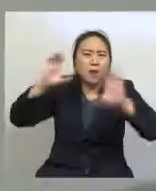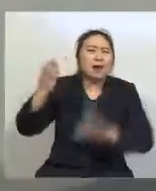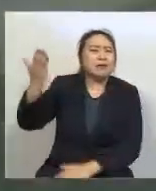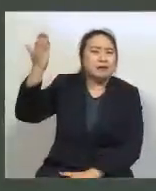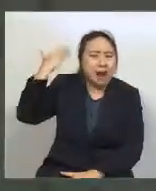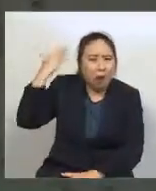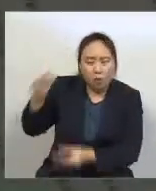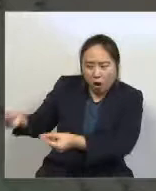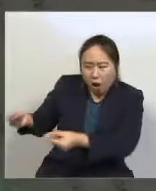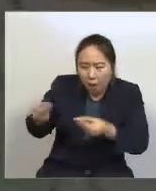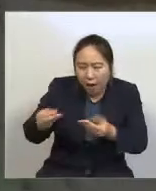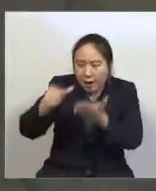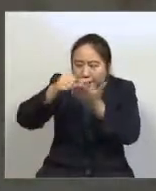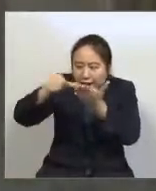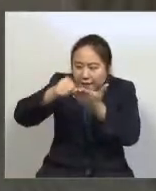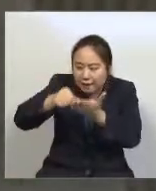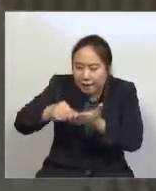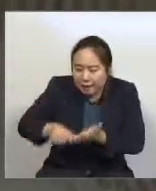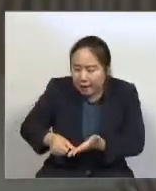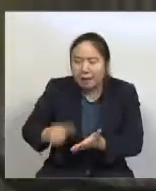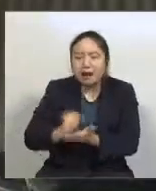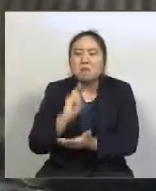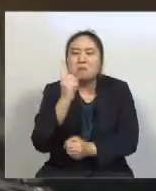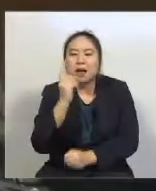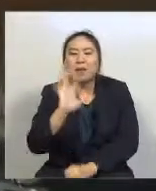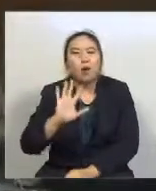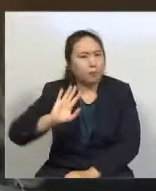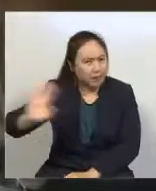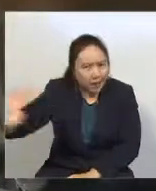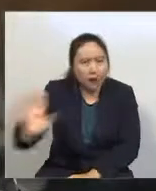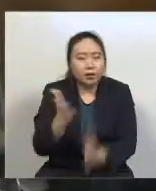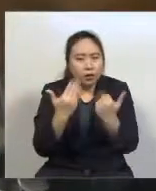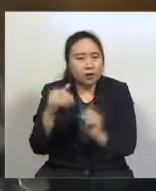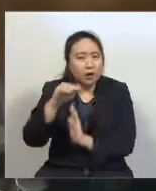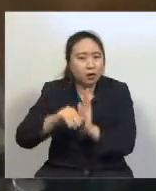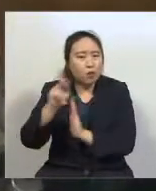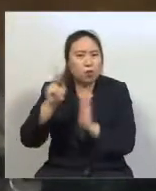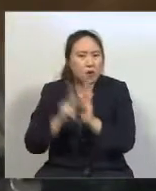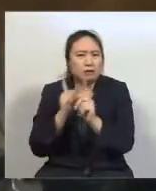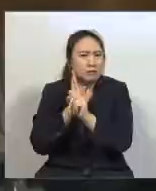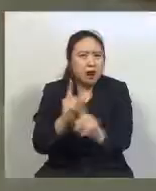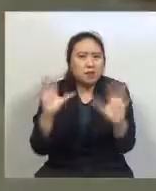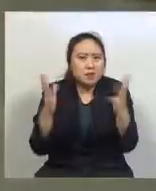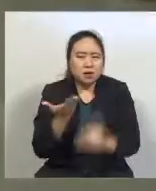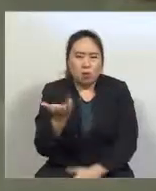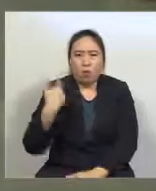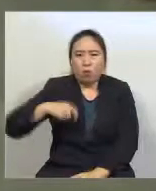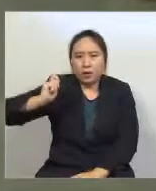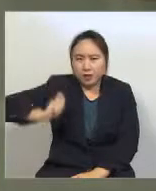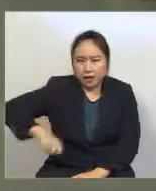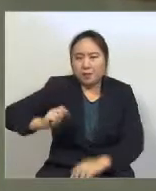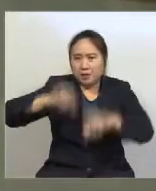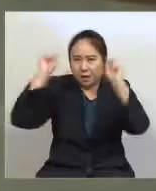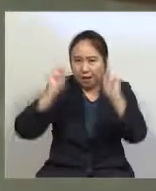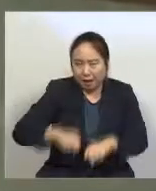มาปรับปรุงแทนการจัดทำงบประมาณขึ้นใหม่ซึ่งเป็นการไม่ปฏิบัติตามขั้นตอนกฎหมายจึงขอให้ศาลปกครองมีคำพิพาก